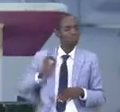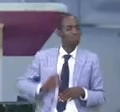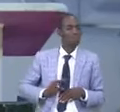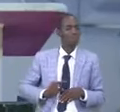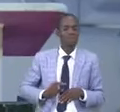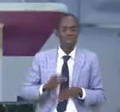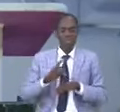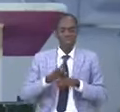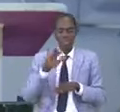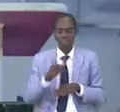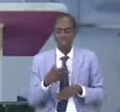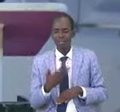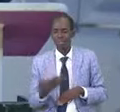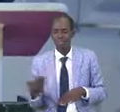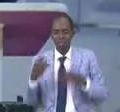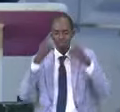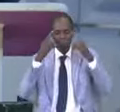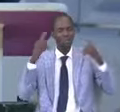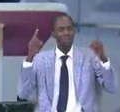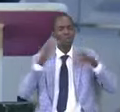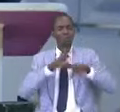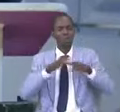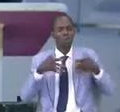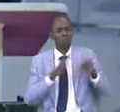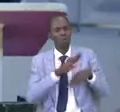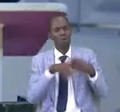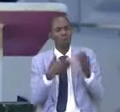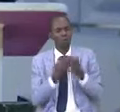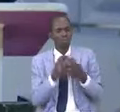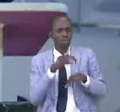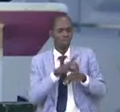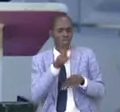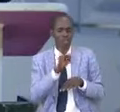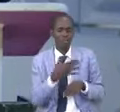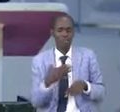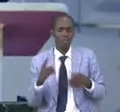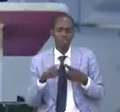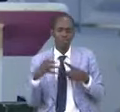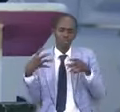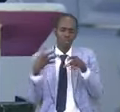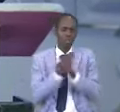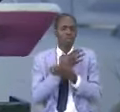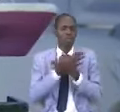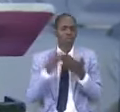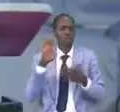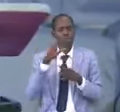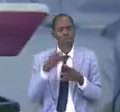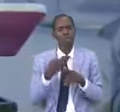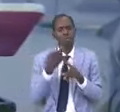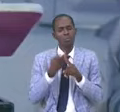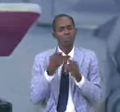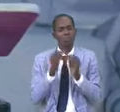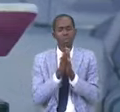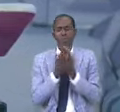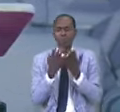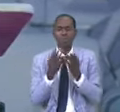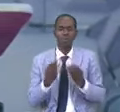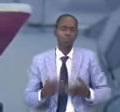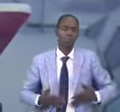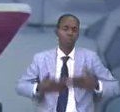nous laisse passer les choses arraché ton nom du Livre de Vie ce soir